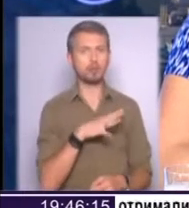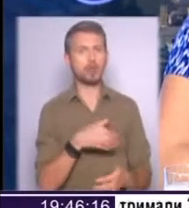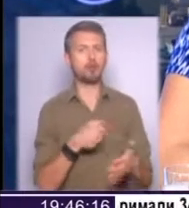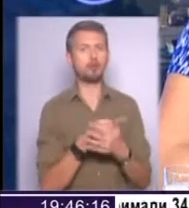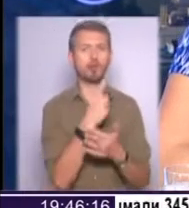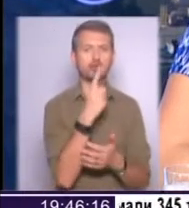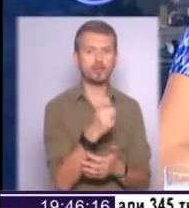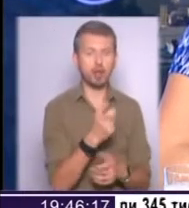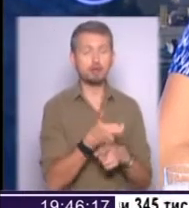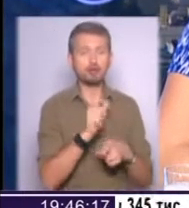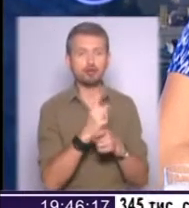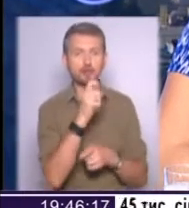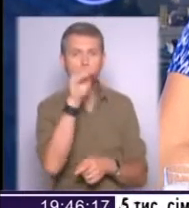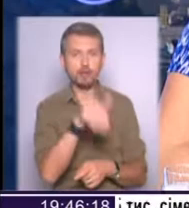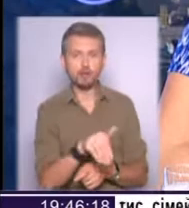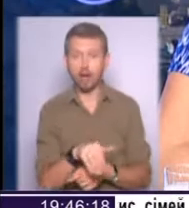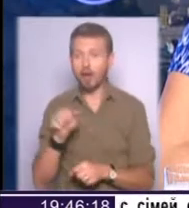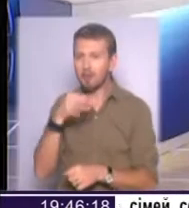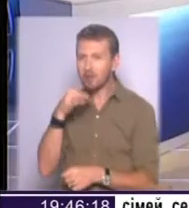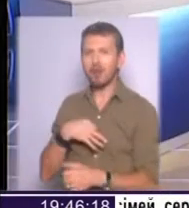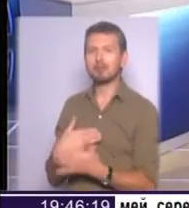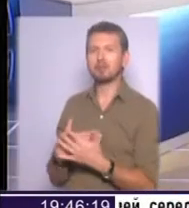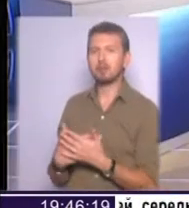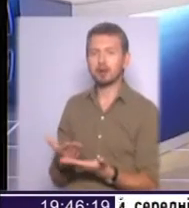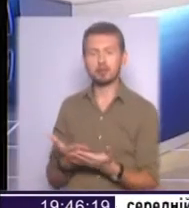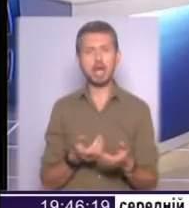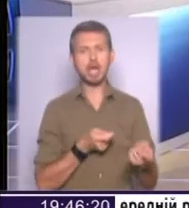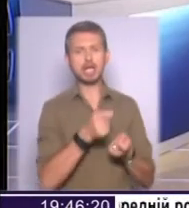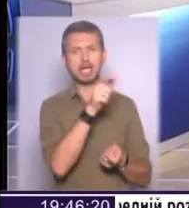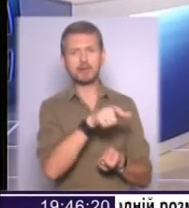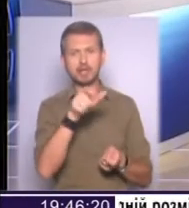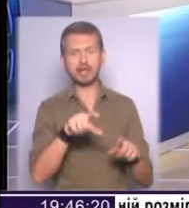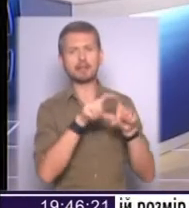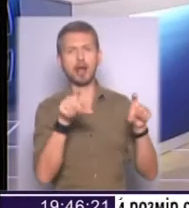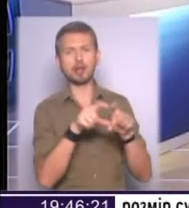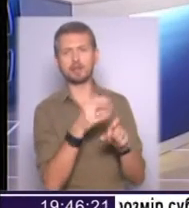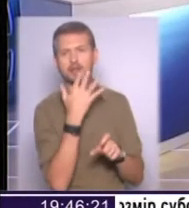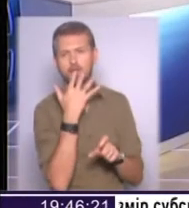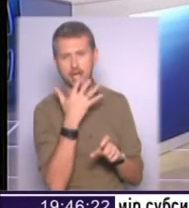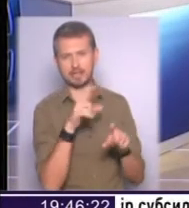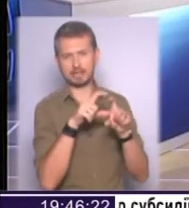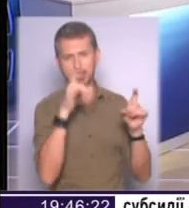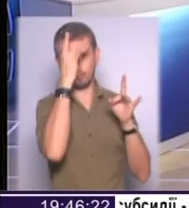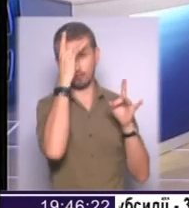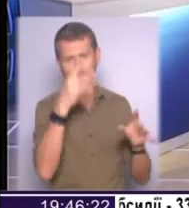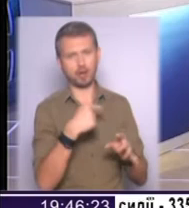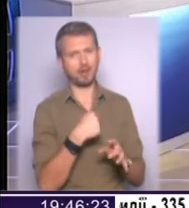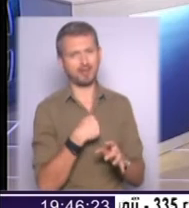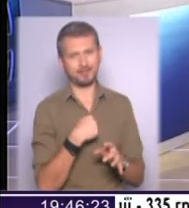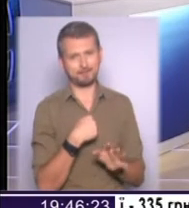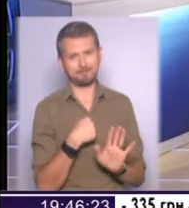і більше, ніж 100 тисяч. А можете назвати хоча б один такий заклад? Це керівники закладів, національних закладів культури. Я